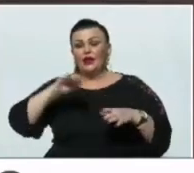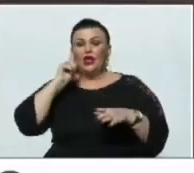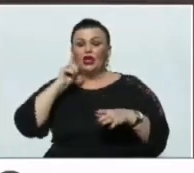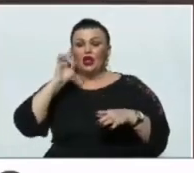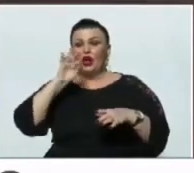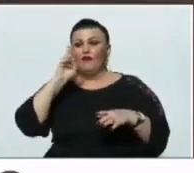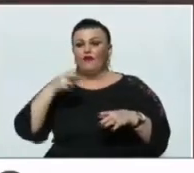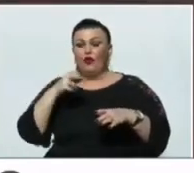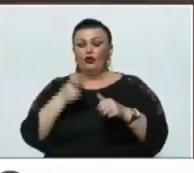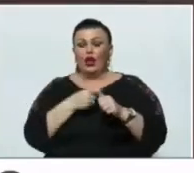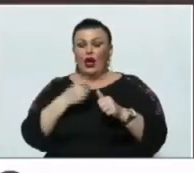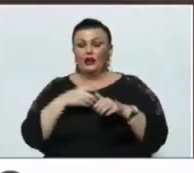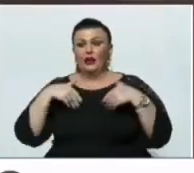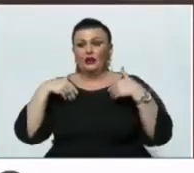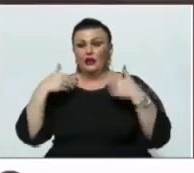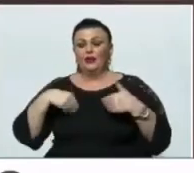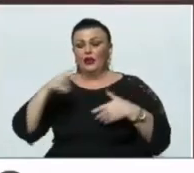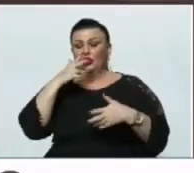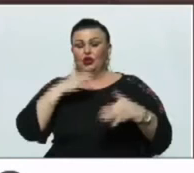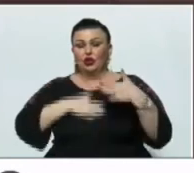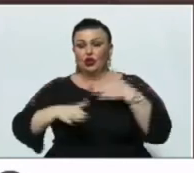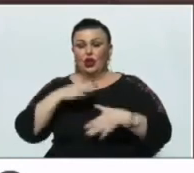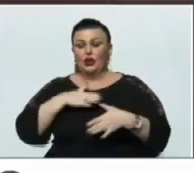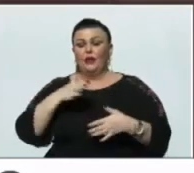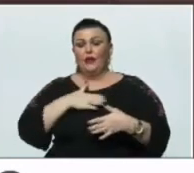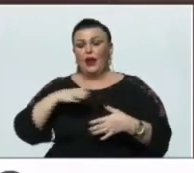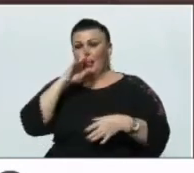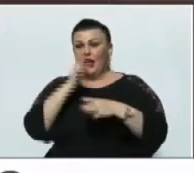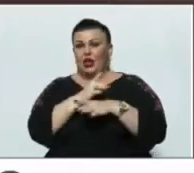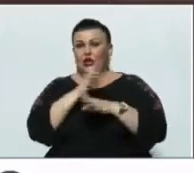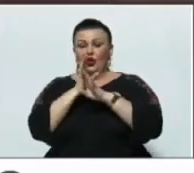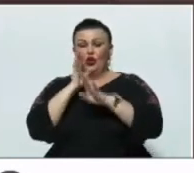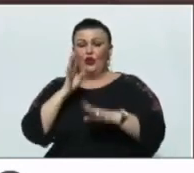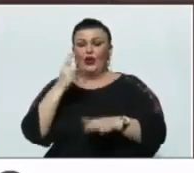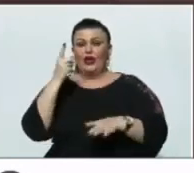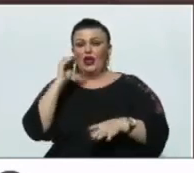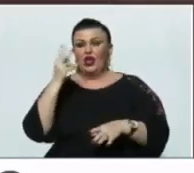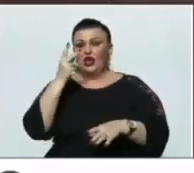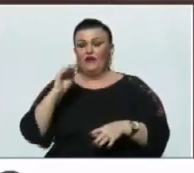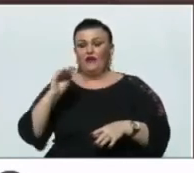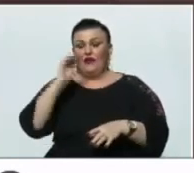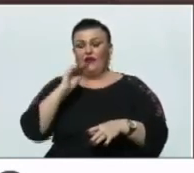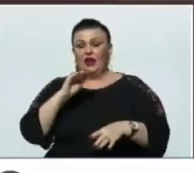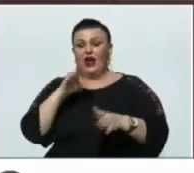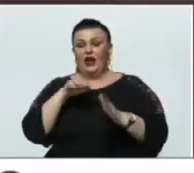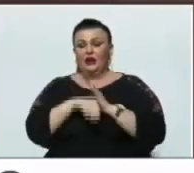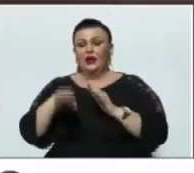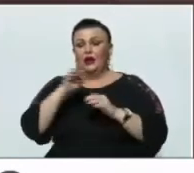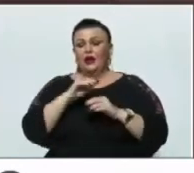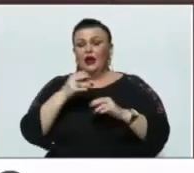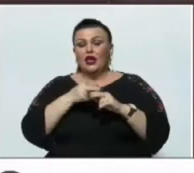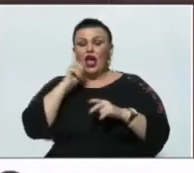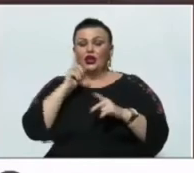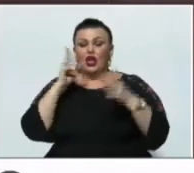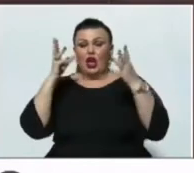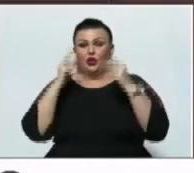adından salamlayıram, sizin hər birinizi görməyə şadam. Mən ilk növbədə biz 2 fevral Milli Gənclər Günü ərəfəsində görüşürük. Bu münasibətlə mən